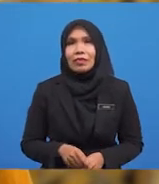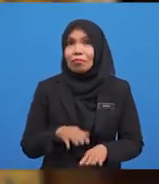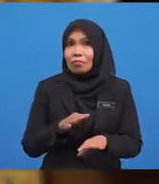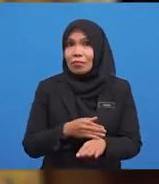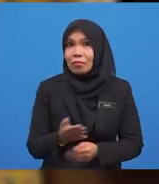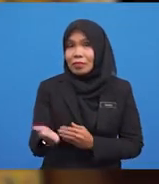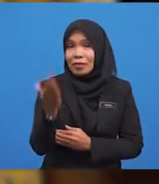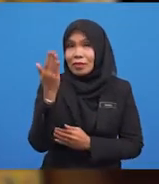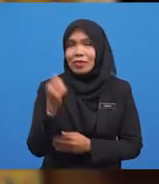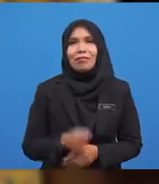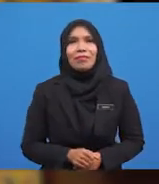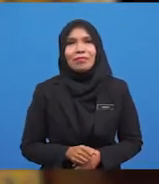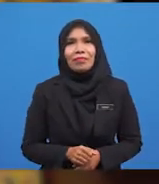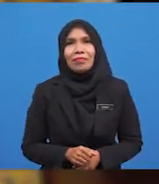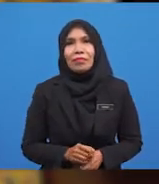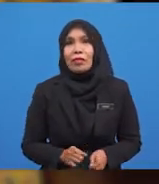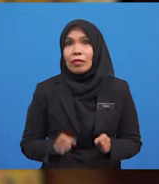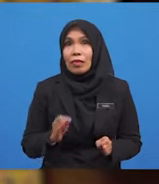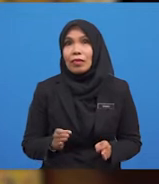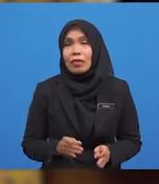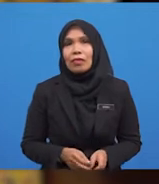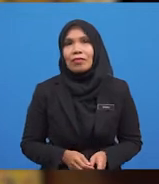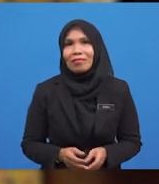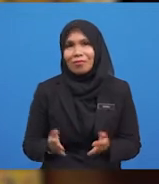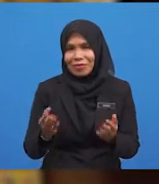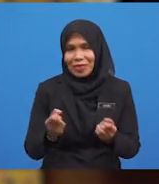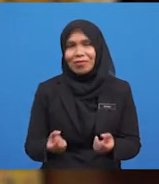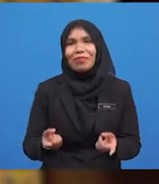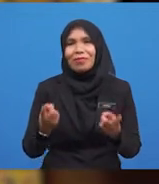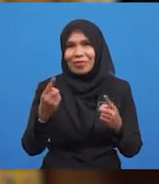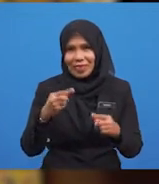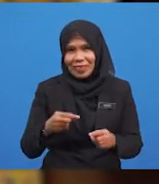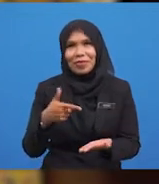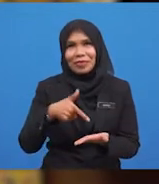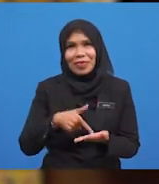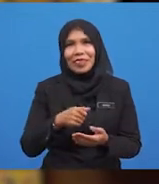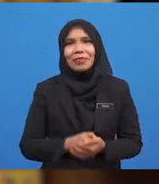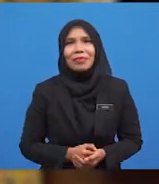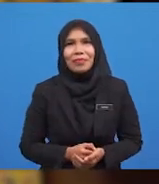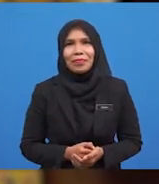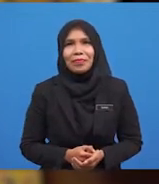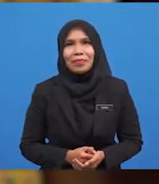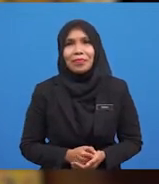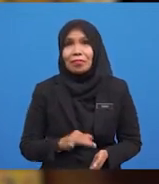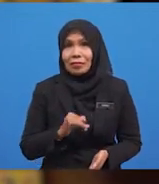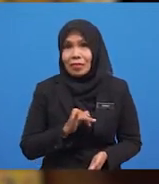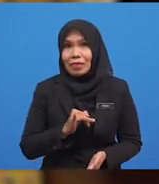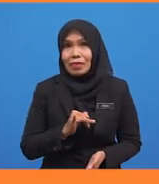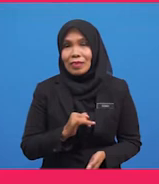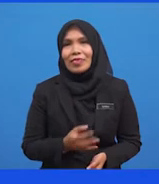lagi. Sama-sama, cikgu. Kalau sekali dijemput lagi, saya datang